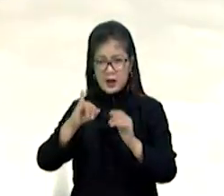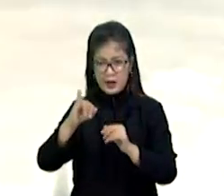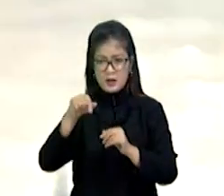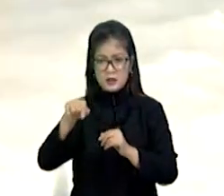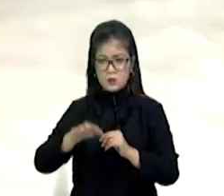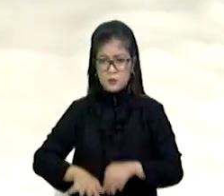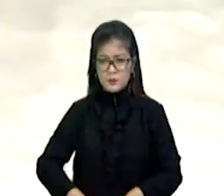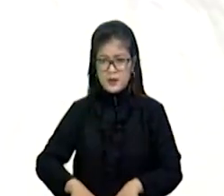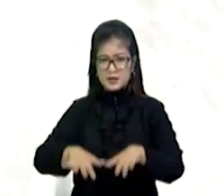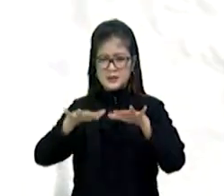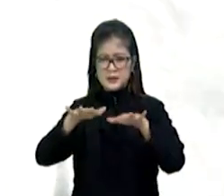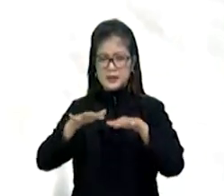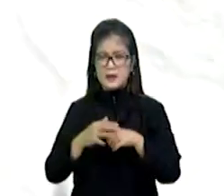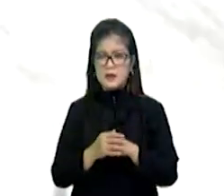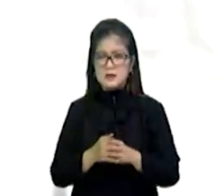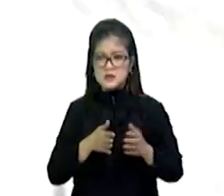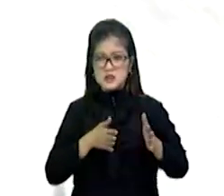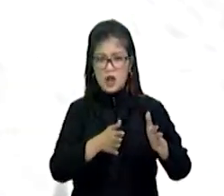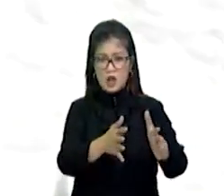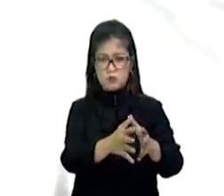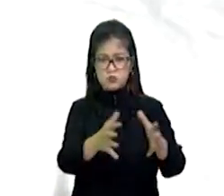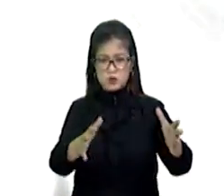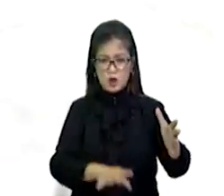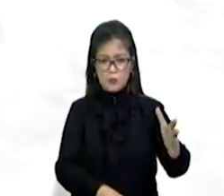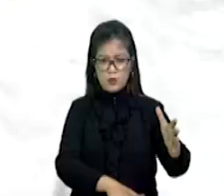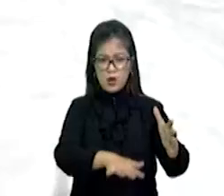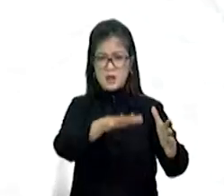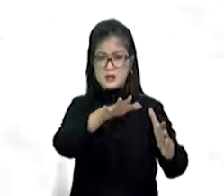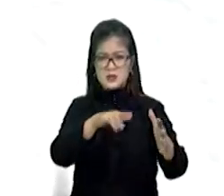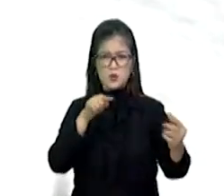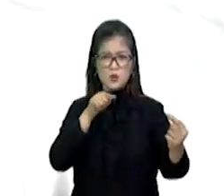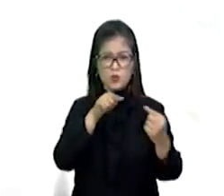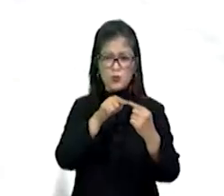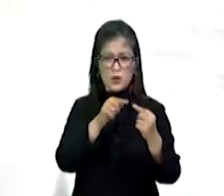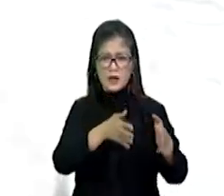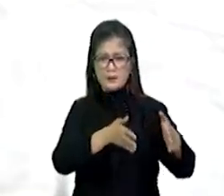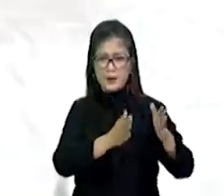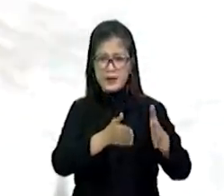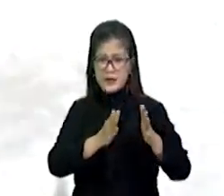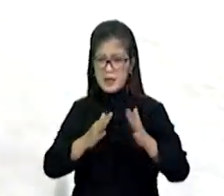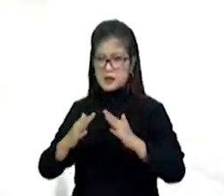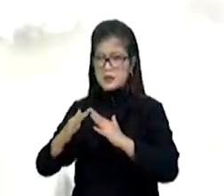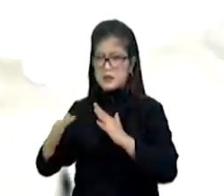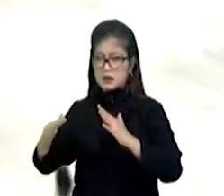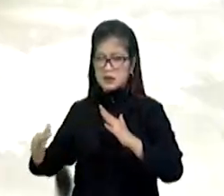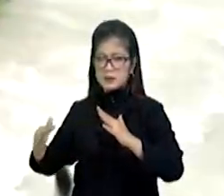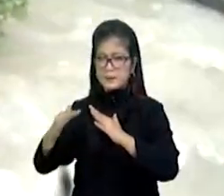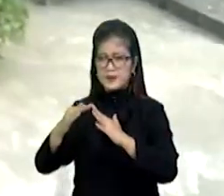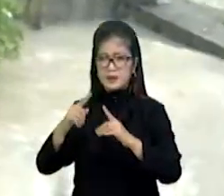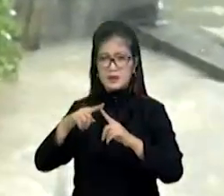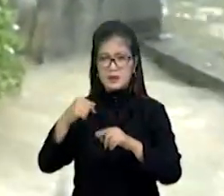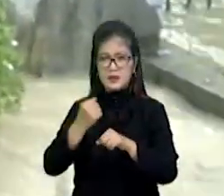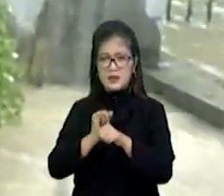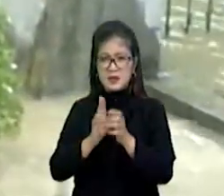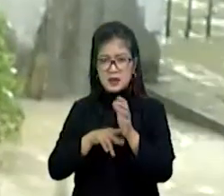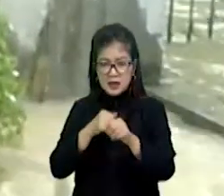Selain mengenangi jalan alternatif provinsi yang menghubungkan Kota Medan dan Kota Tebing Tinggi, banjir juga turut merendam permukiman warga dengan ketinggian